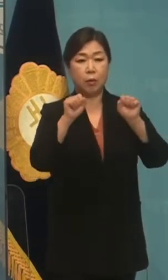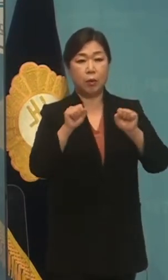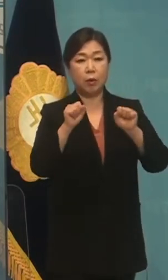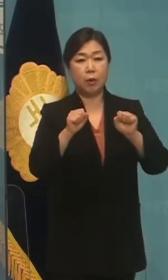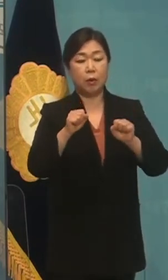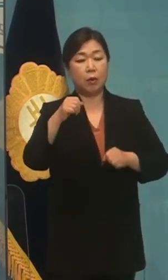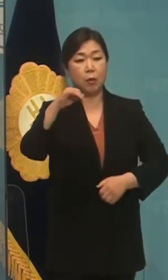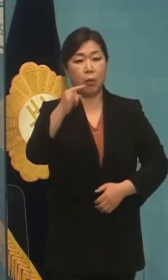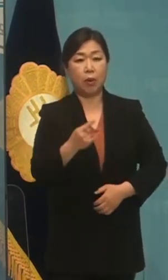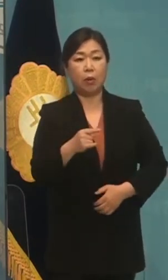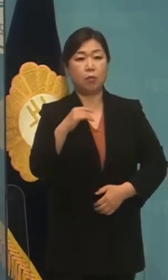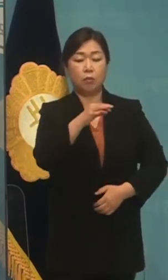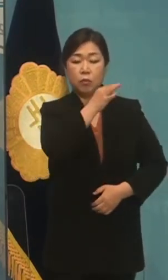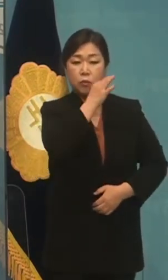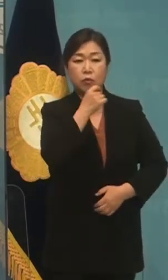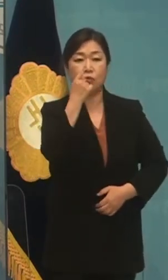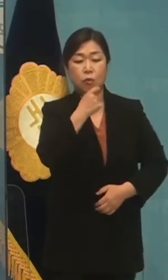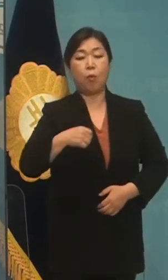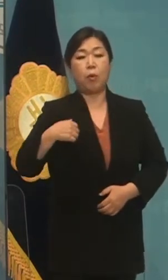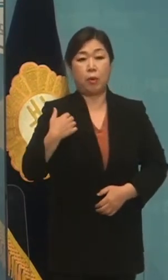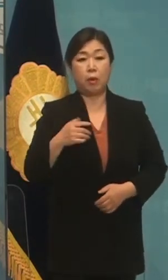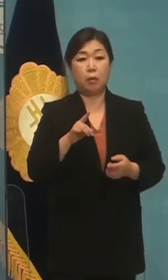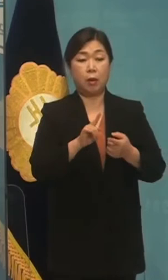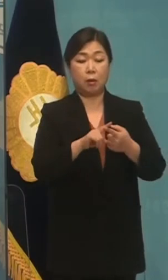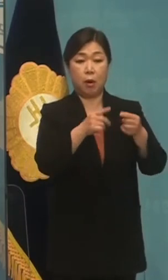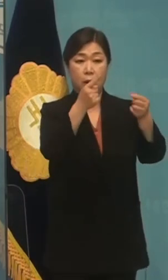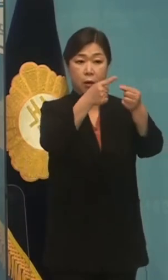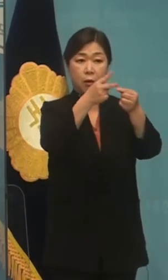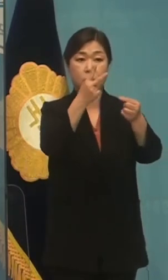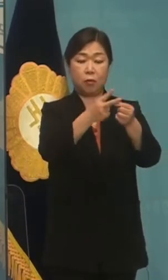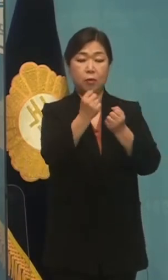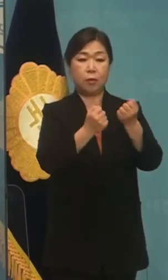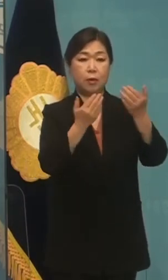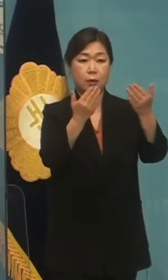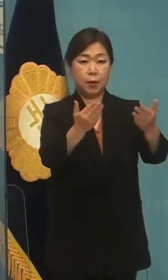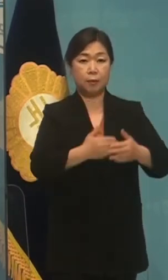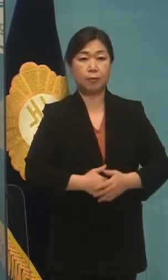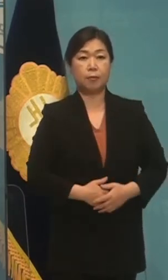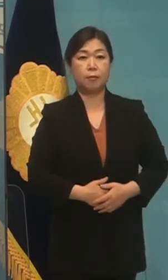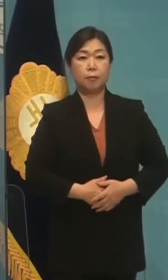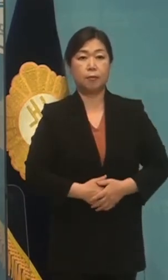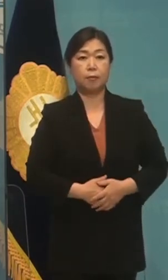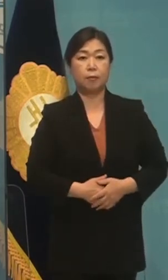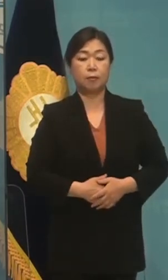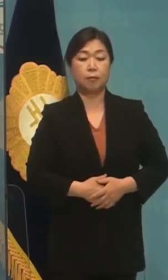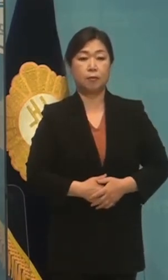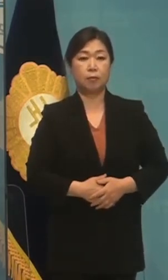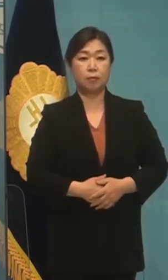대한체육회 부끄러운 줄 모른다 관련돼서 두 가지 브리핑 드리겠습니다.